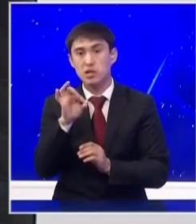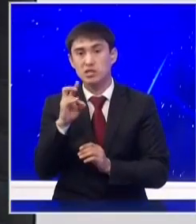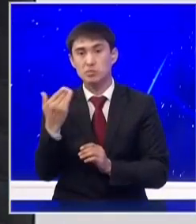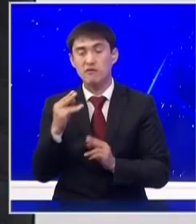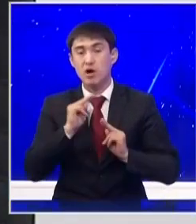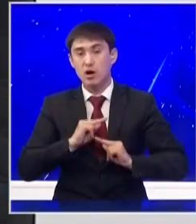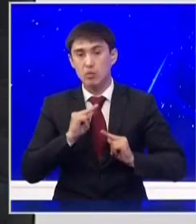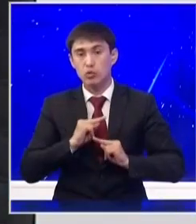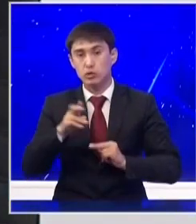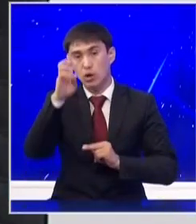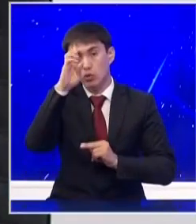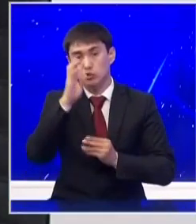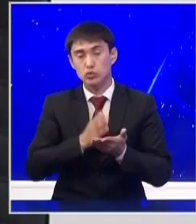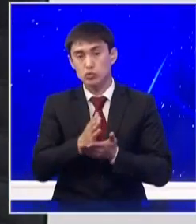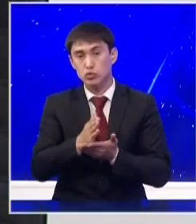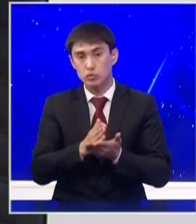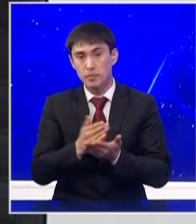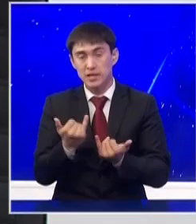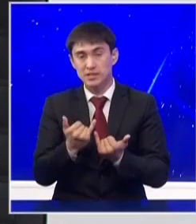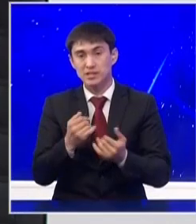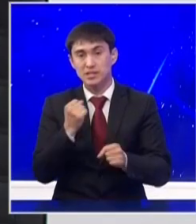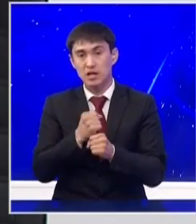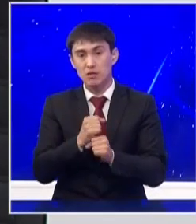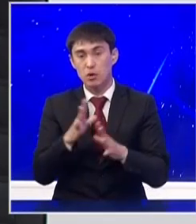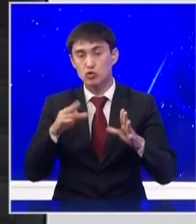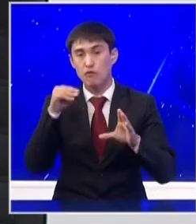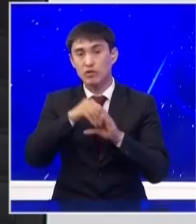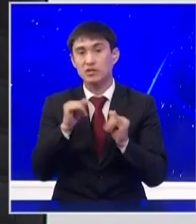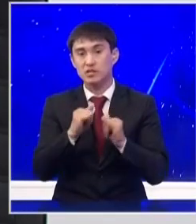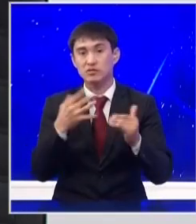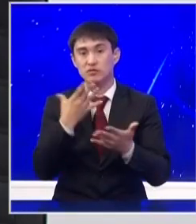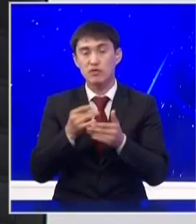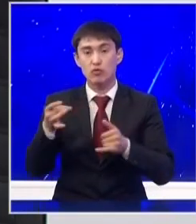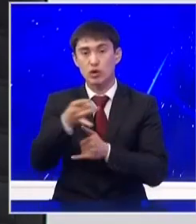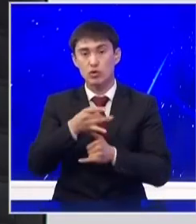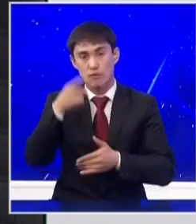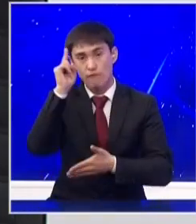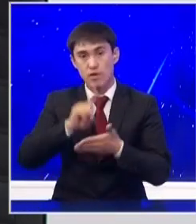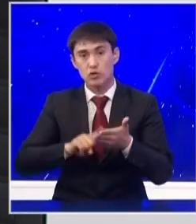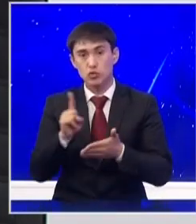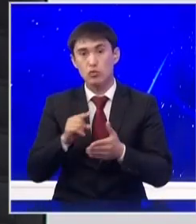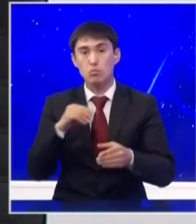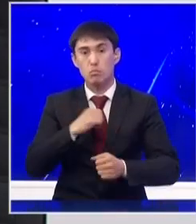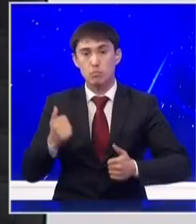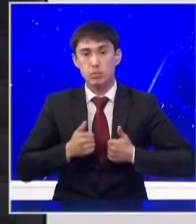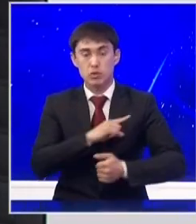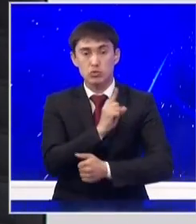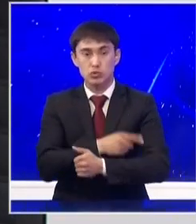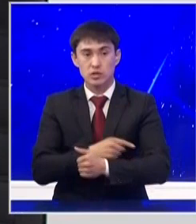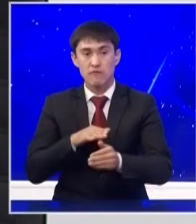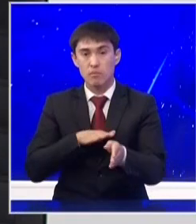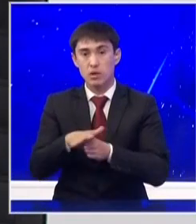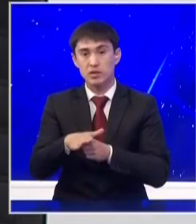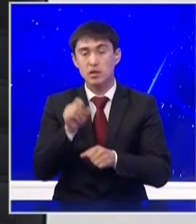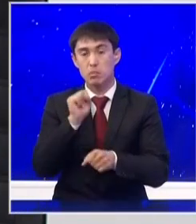проработал на государственной службе и сделал весомый вклад в развитие всего района Я верю что он приложит немало усилий для